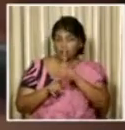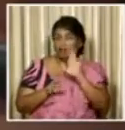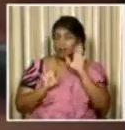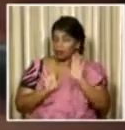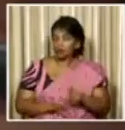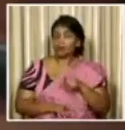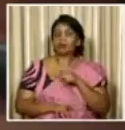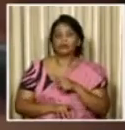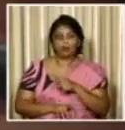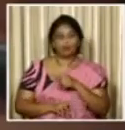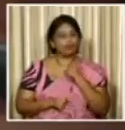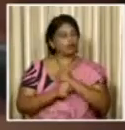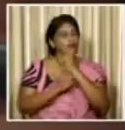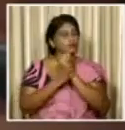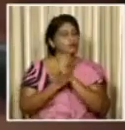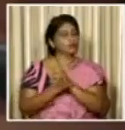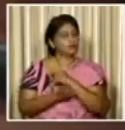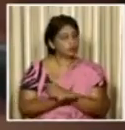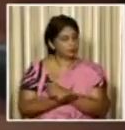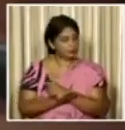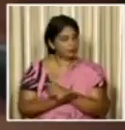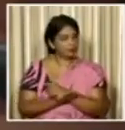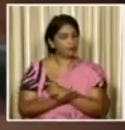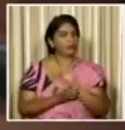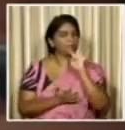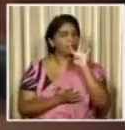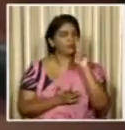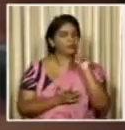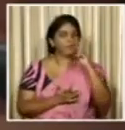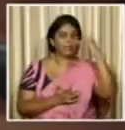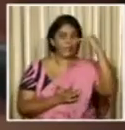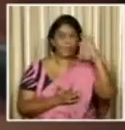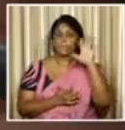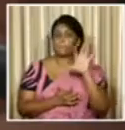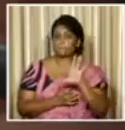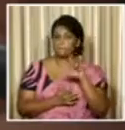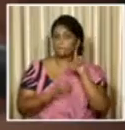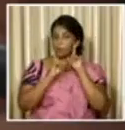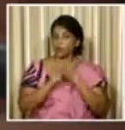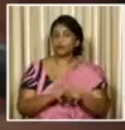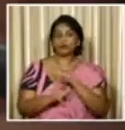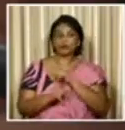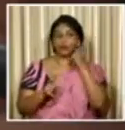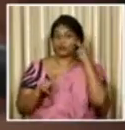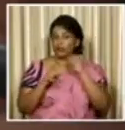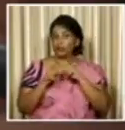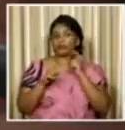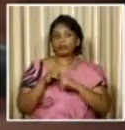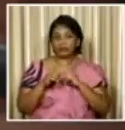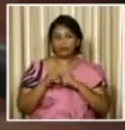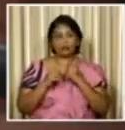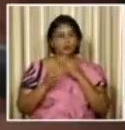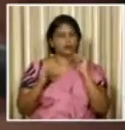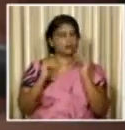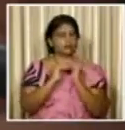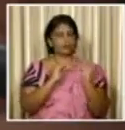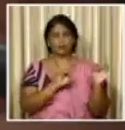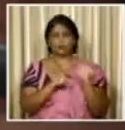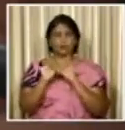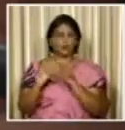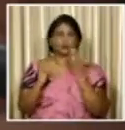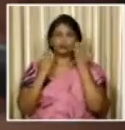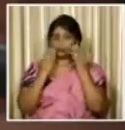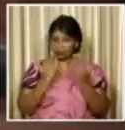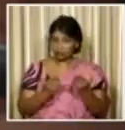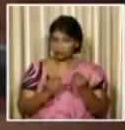ha andukri wasta we hatali seke i pahawi wasta wanu Ukta prasne sambande sama-sama chande labunase salakanne